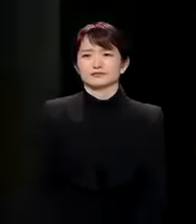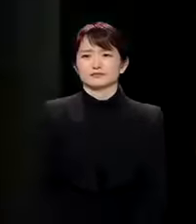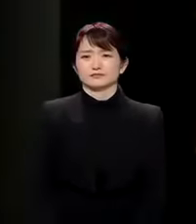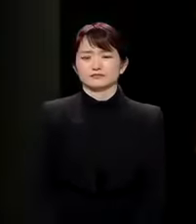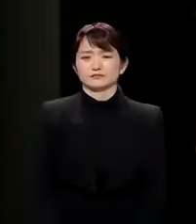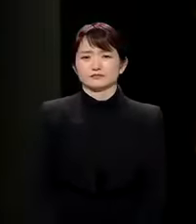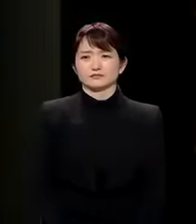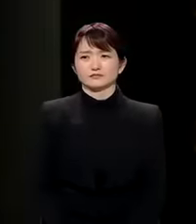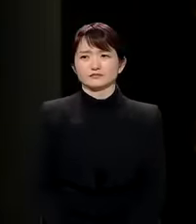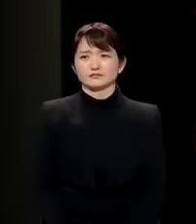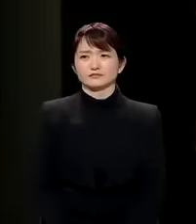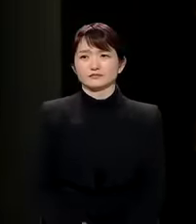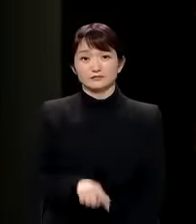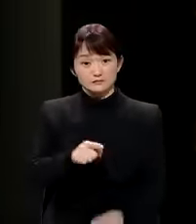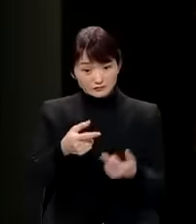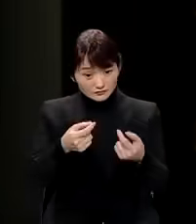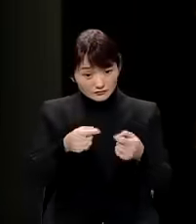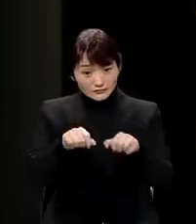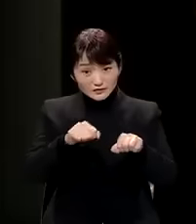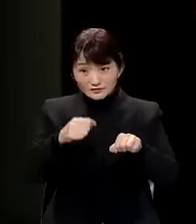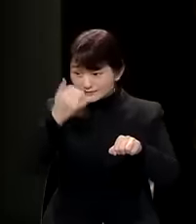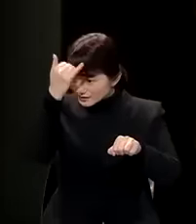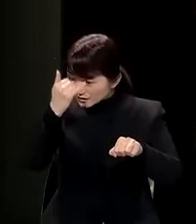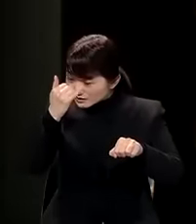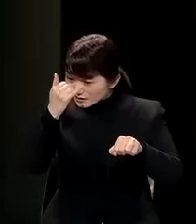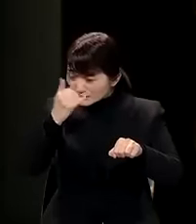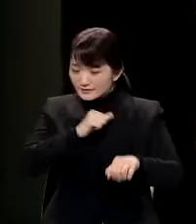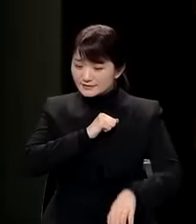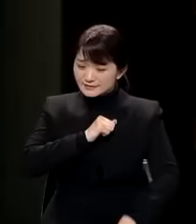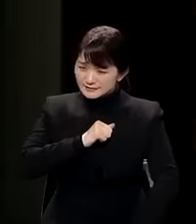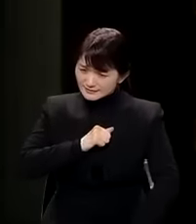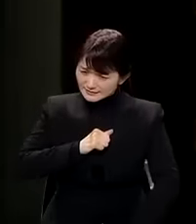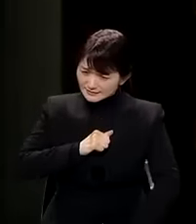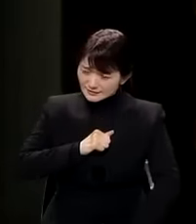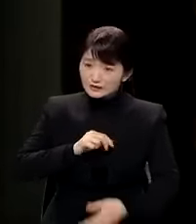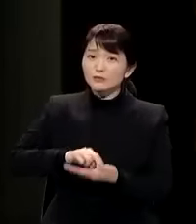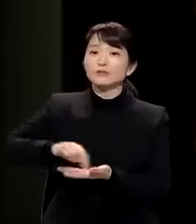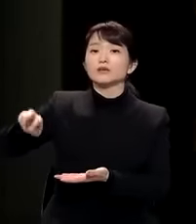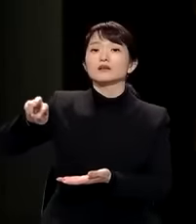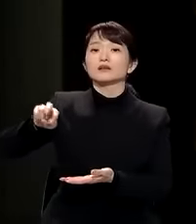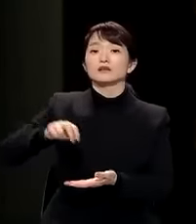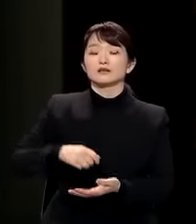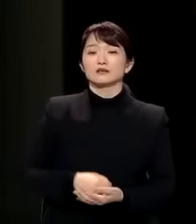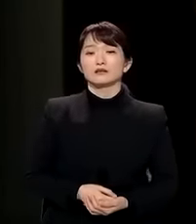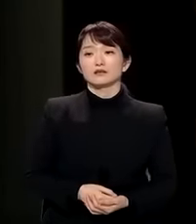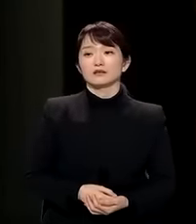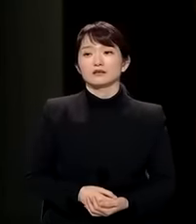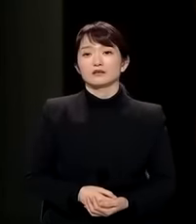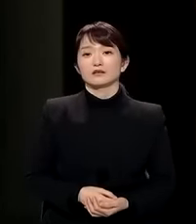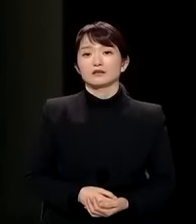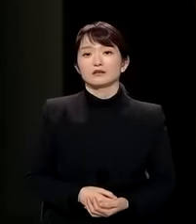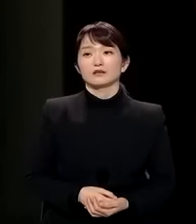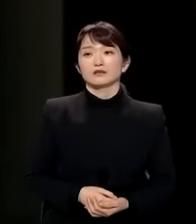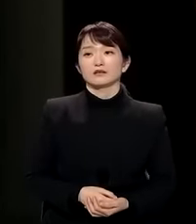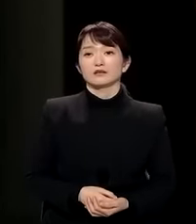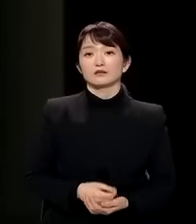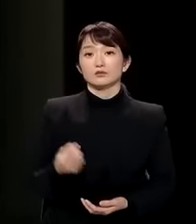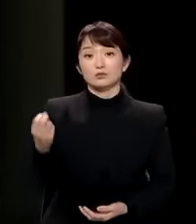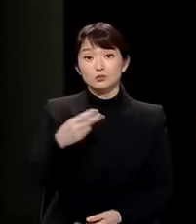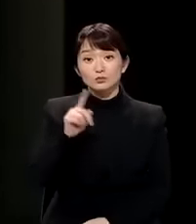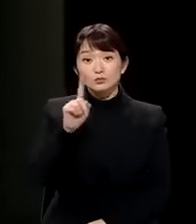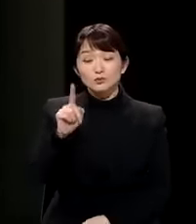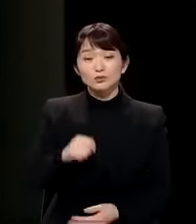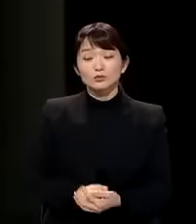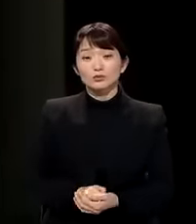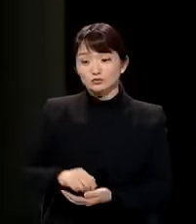정말이 도입니까 정말 참 참다 참다 문자를 보셨잖아요 자 그런데 아 또